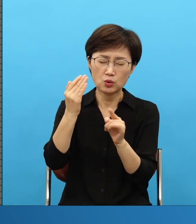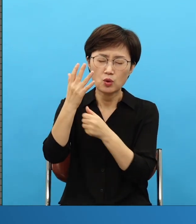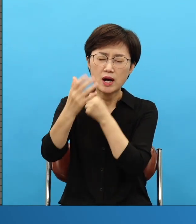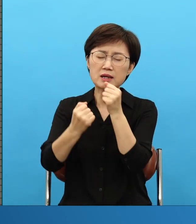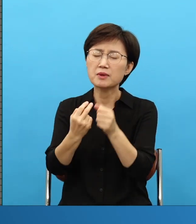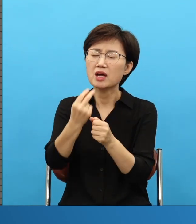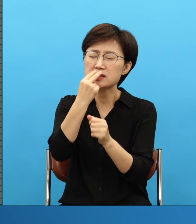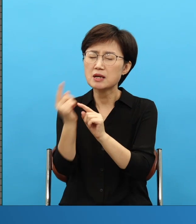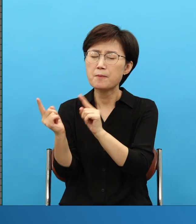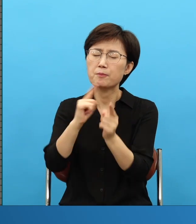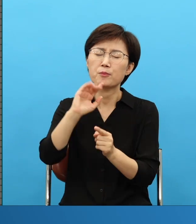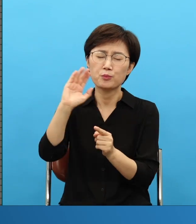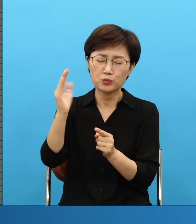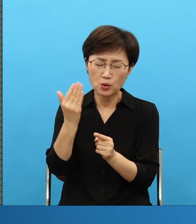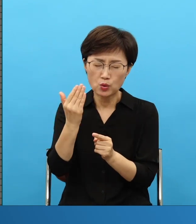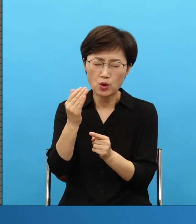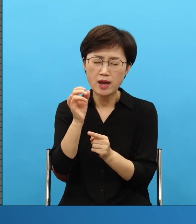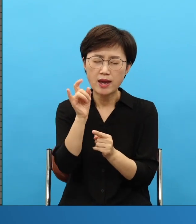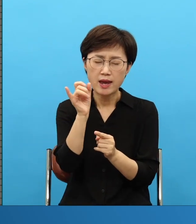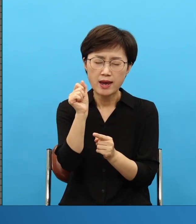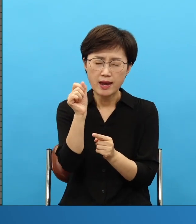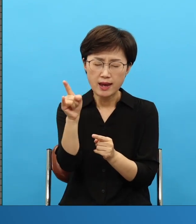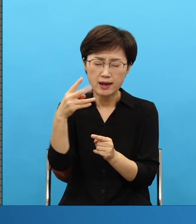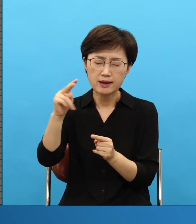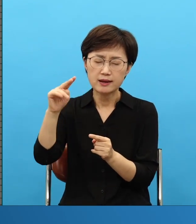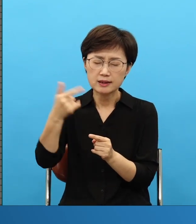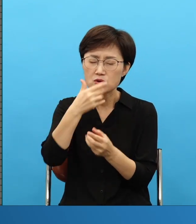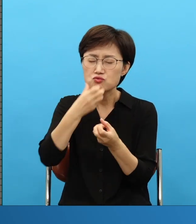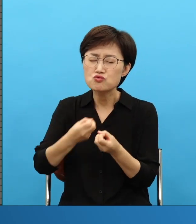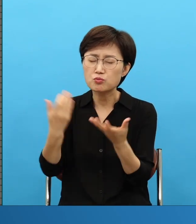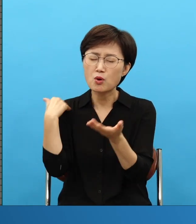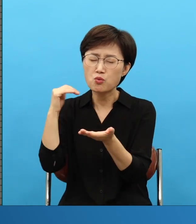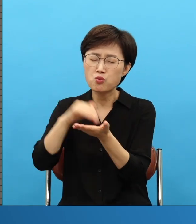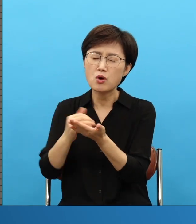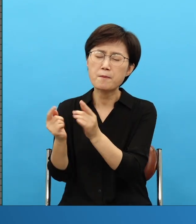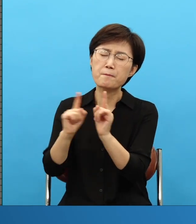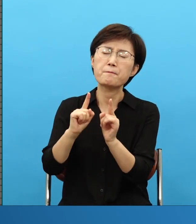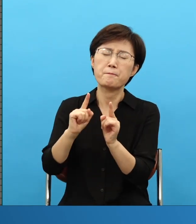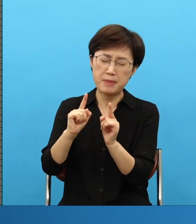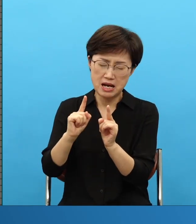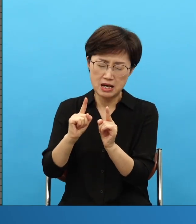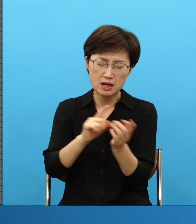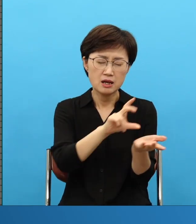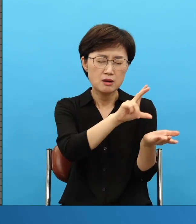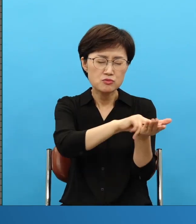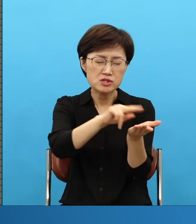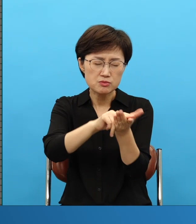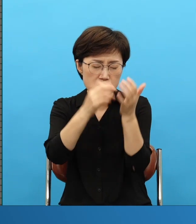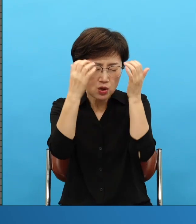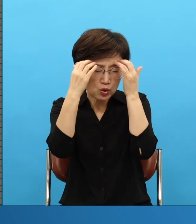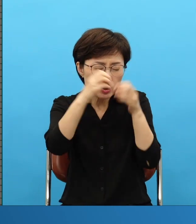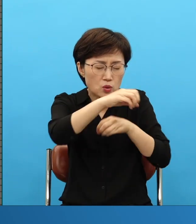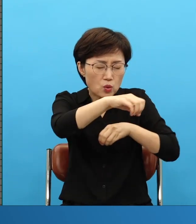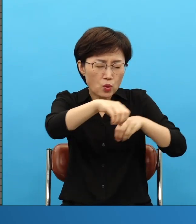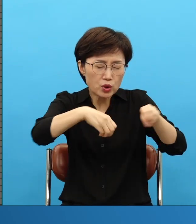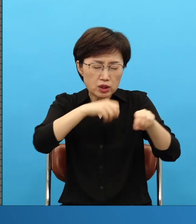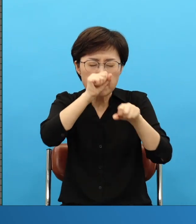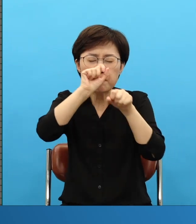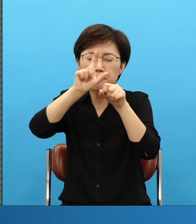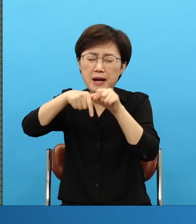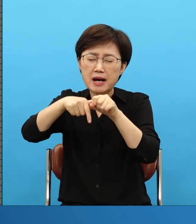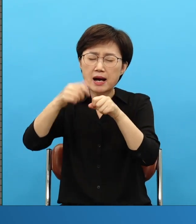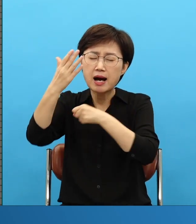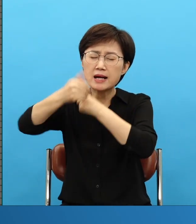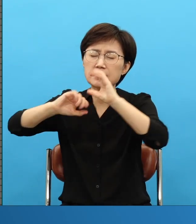문제와 고난이 25시 하나님 나라로 들어가는 문이 되게 하옵소서. Help us to restore the image of God as we enjoy the gospel, the 24-hour prayer within problems and